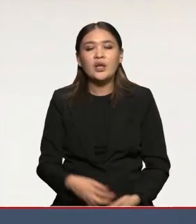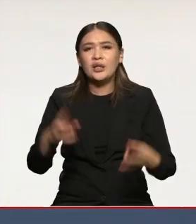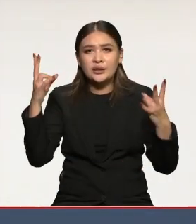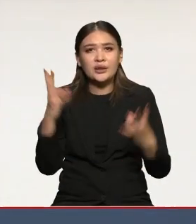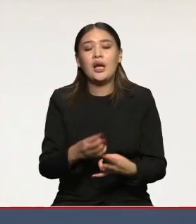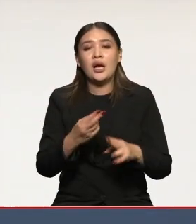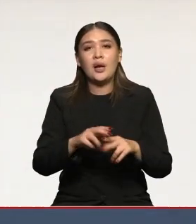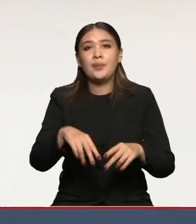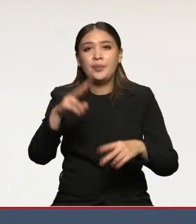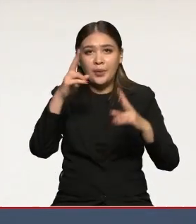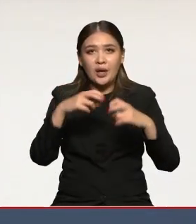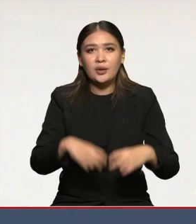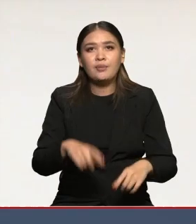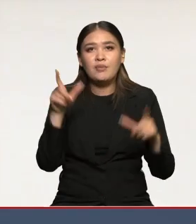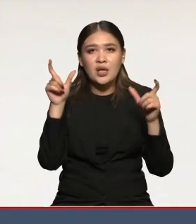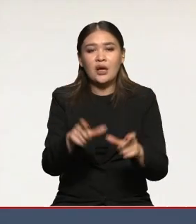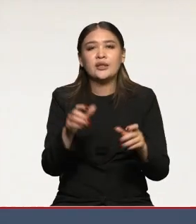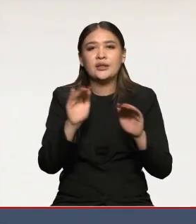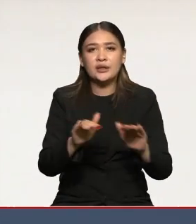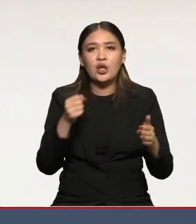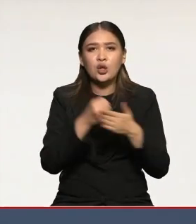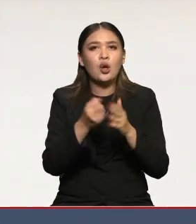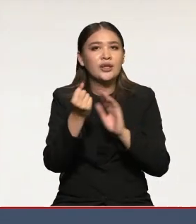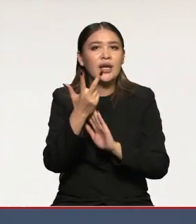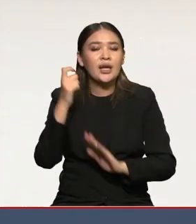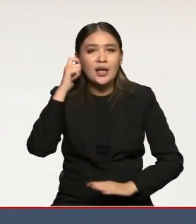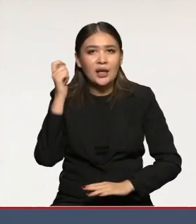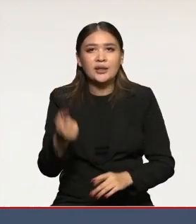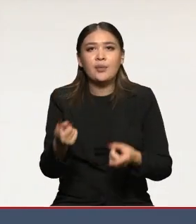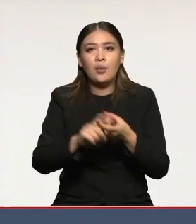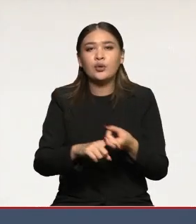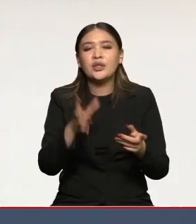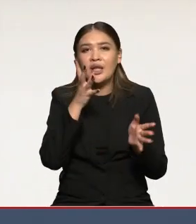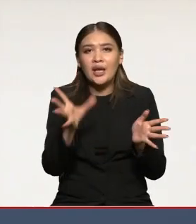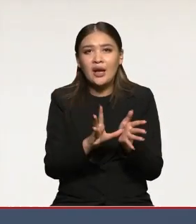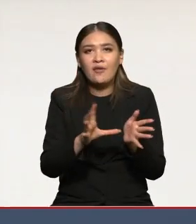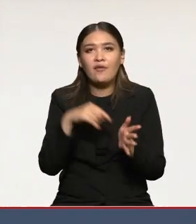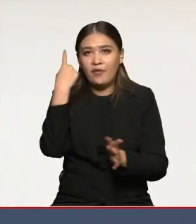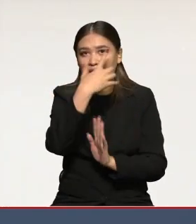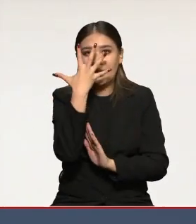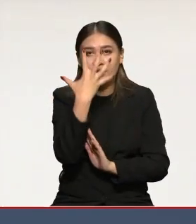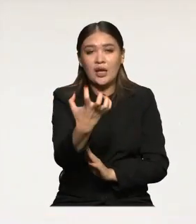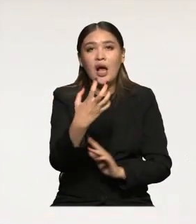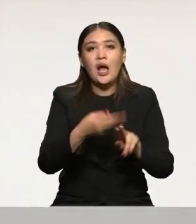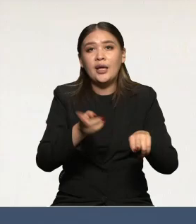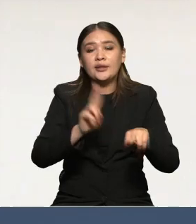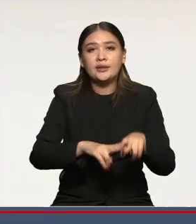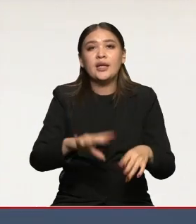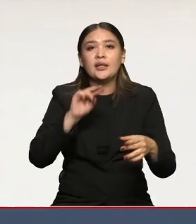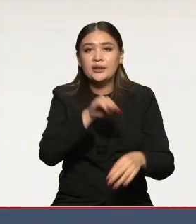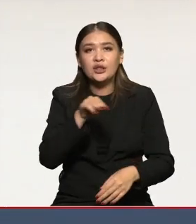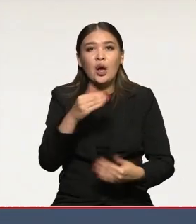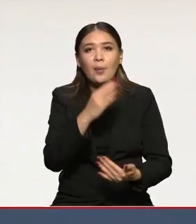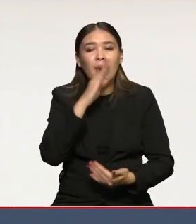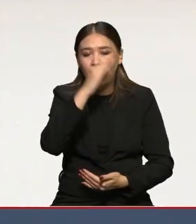Необходимо рассмотреть механизм блокировки детей в возрасте до 13 лет с помощью технологии Face ID в случае входа в TikTok с телефона родителей.